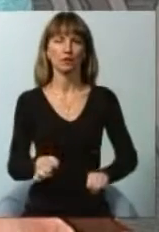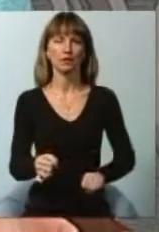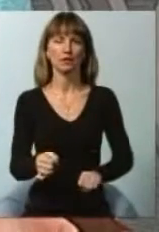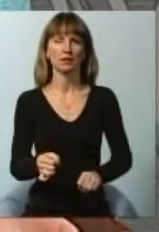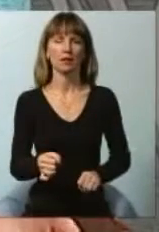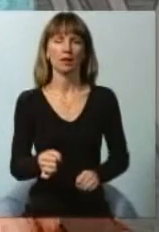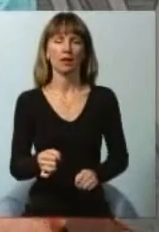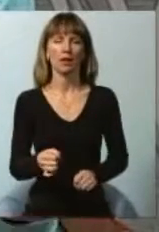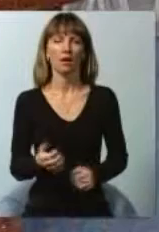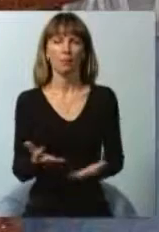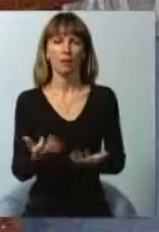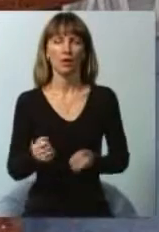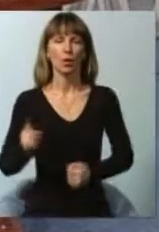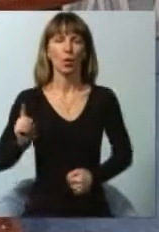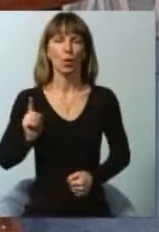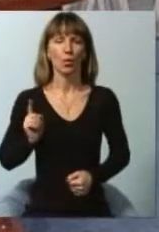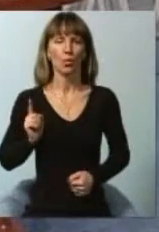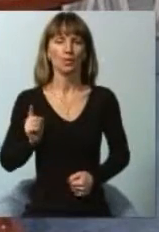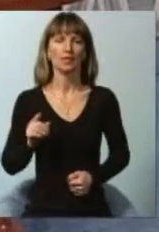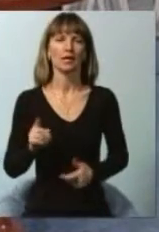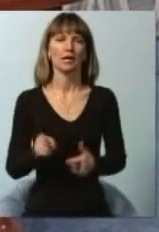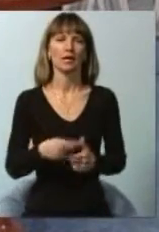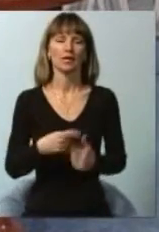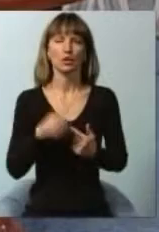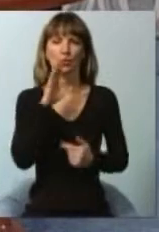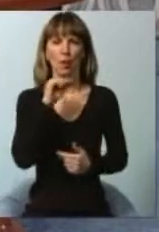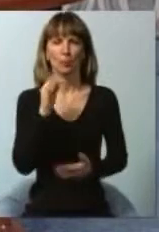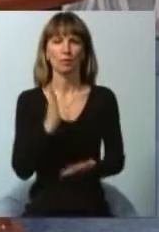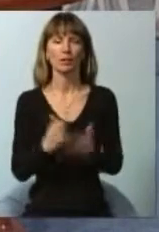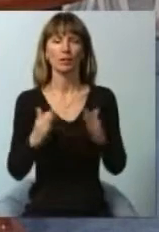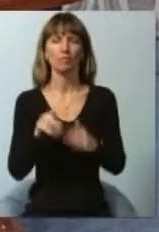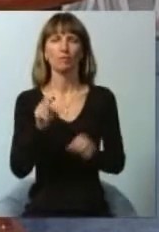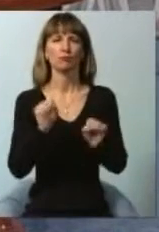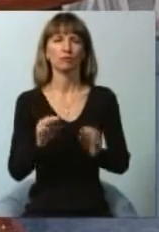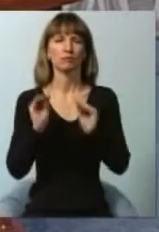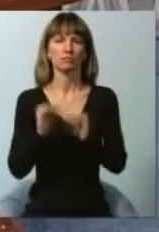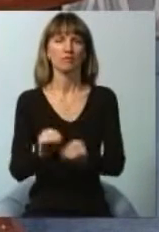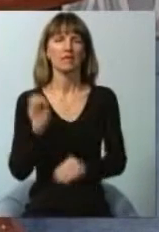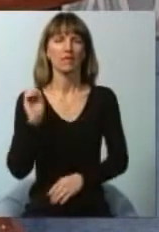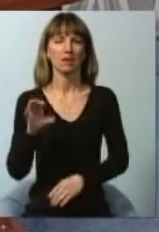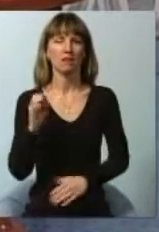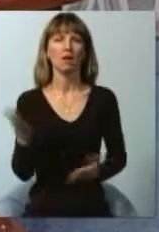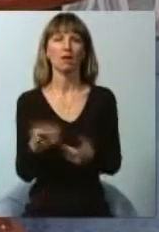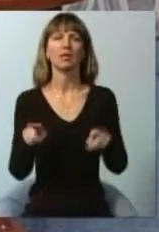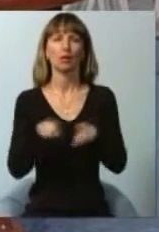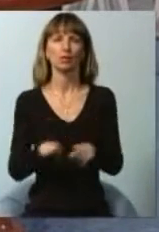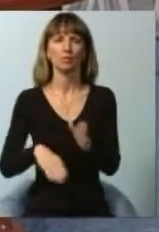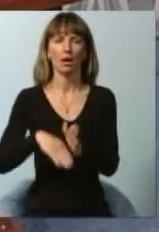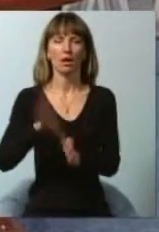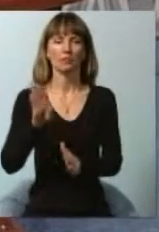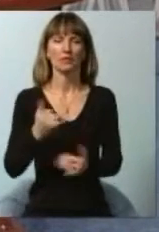наймати охоронця або там хоча б того самого собачку тримати, то ви можете встановити сигналізацію, яка також